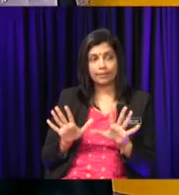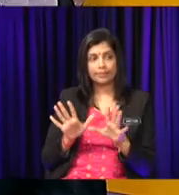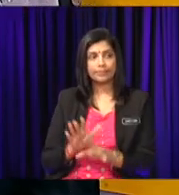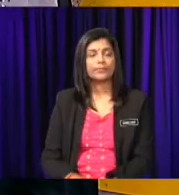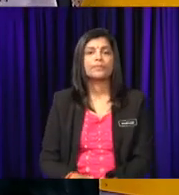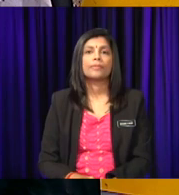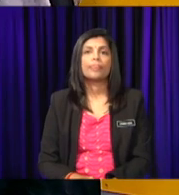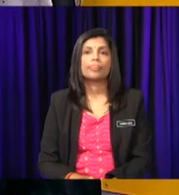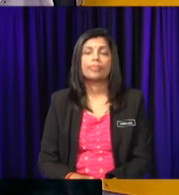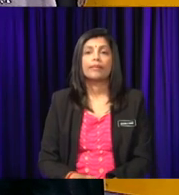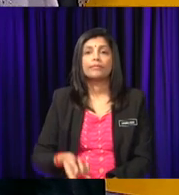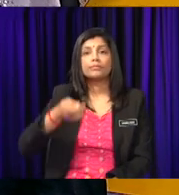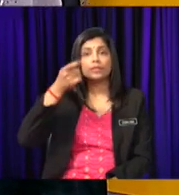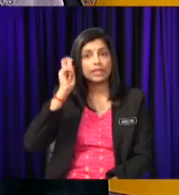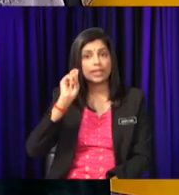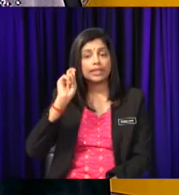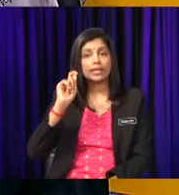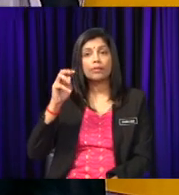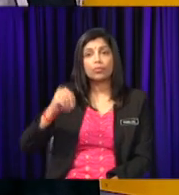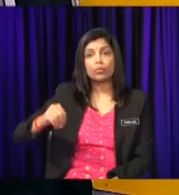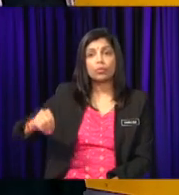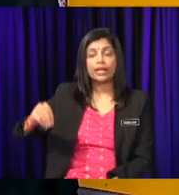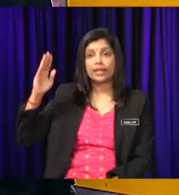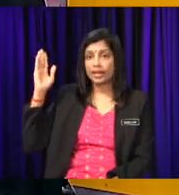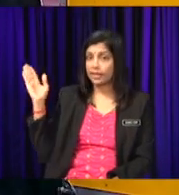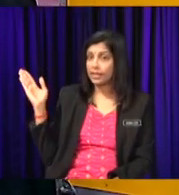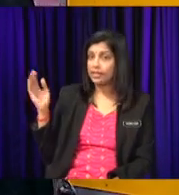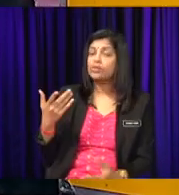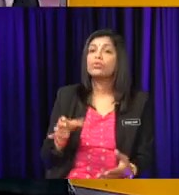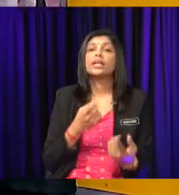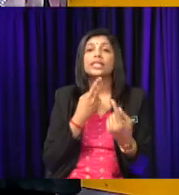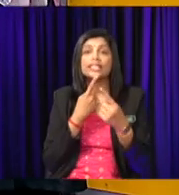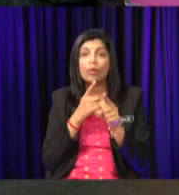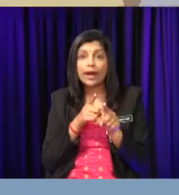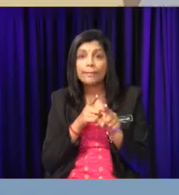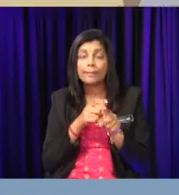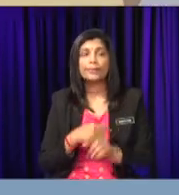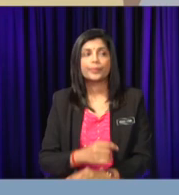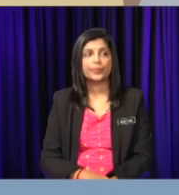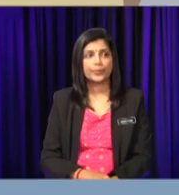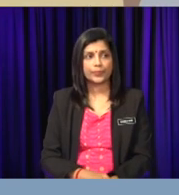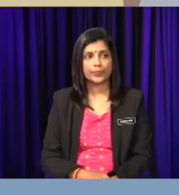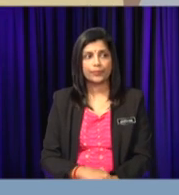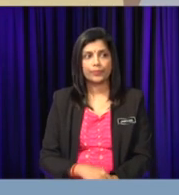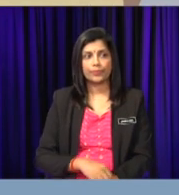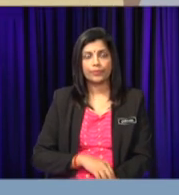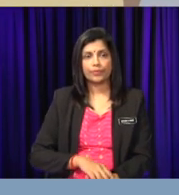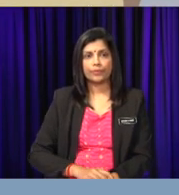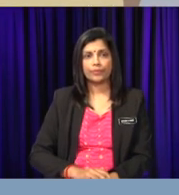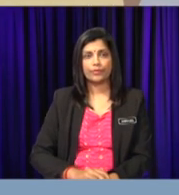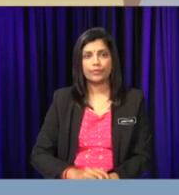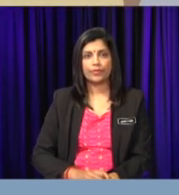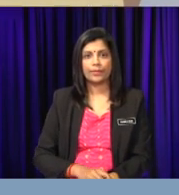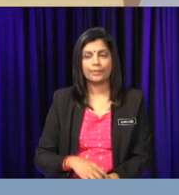jawaban yang disampaikan oleh Fizi tadi itu bukan Fizi Maafkan saya tersebut nama Fizi